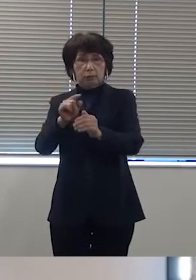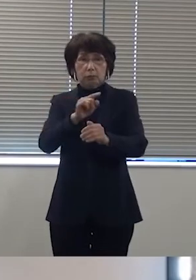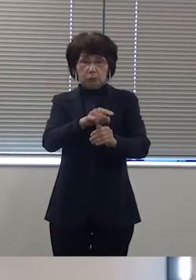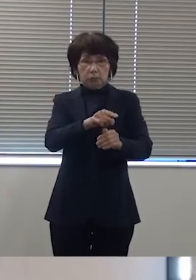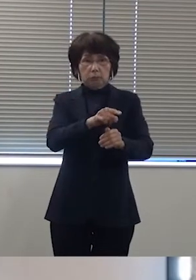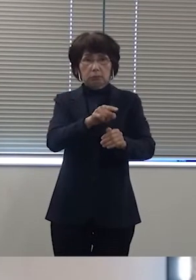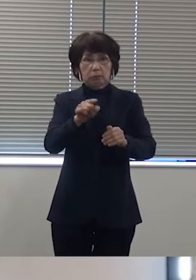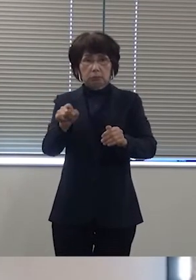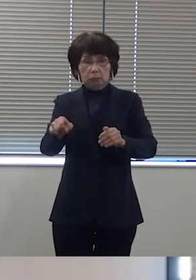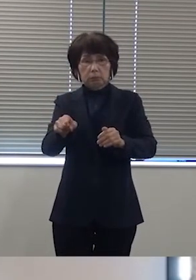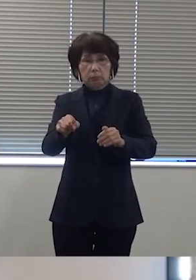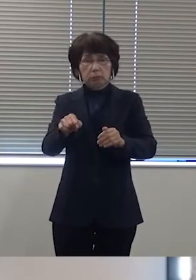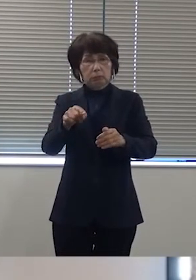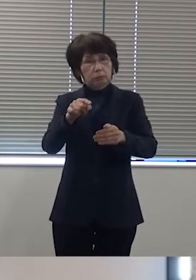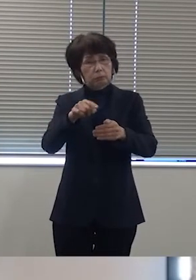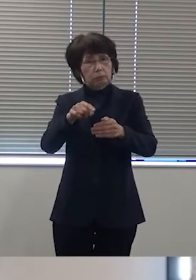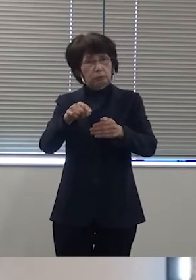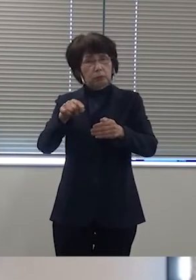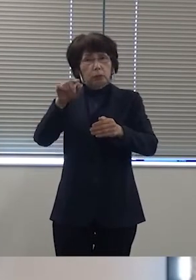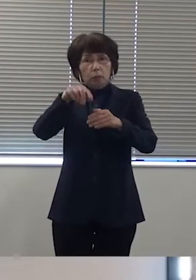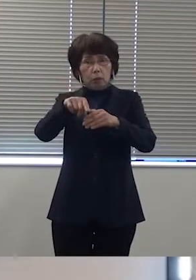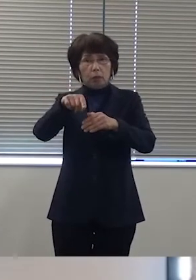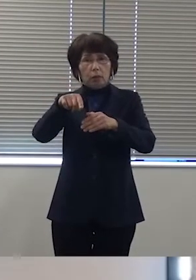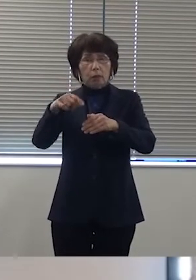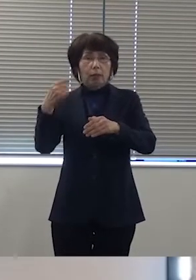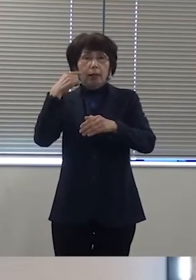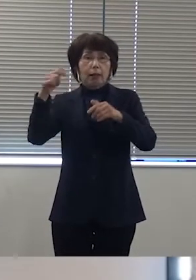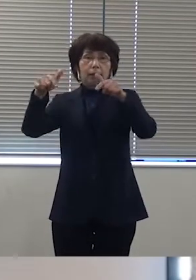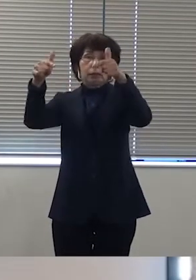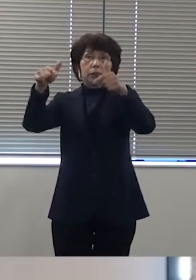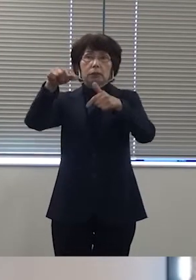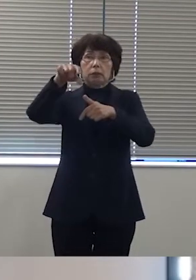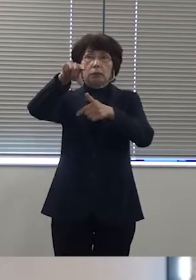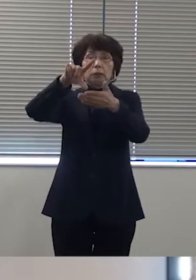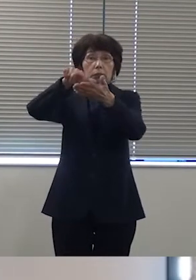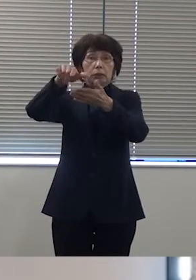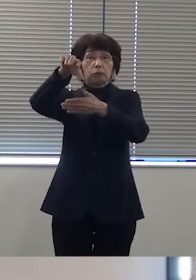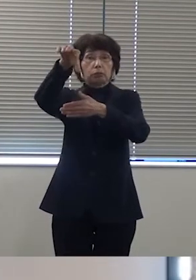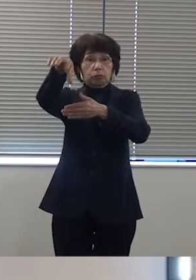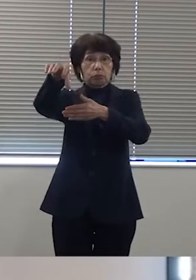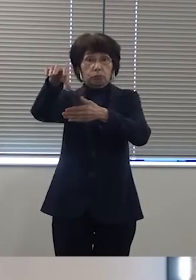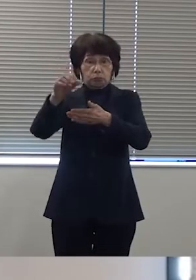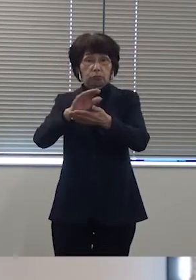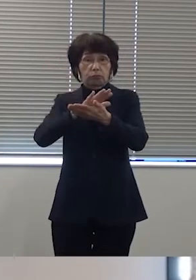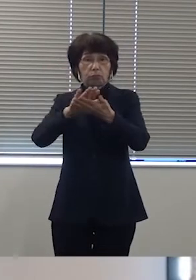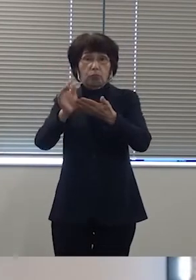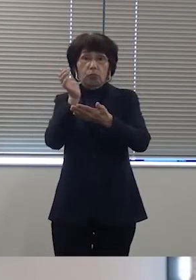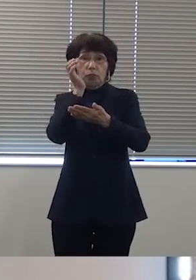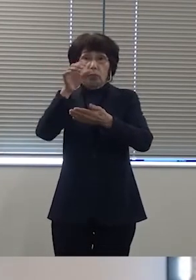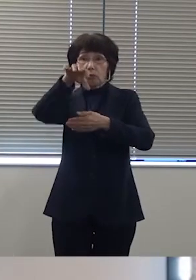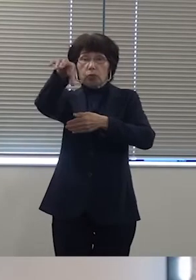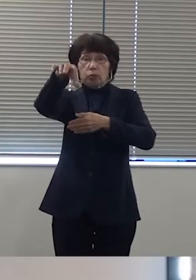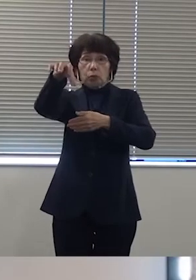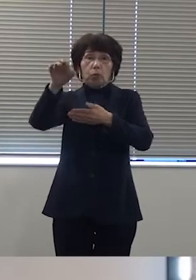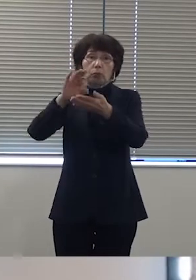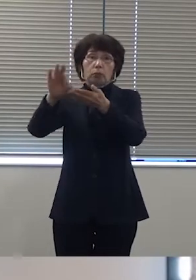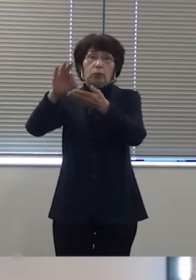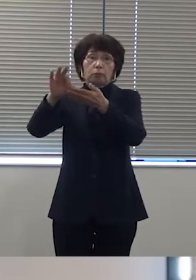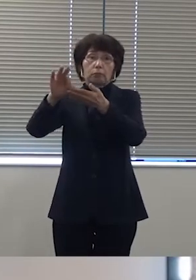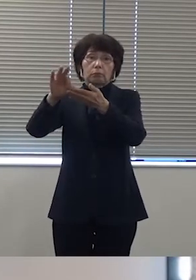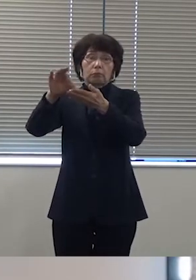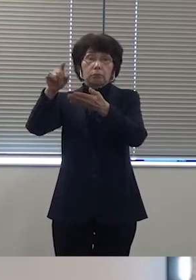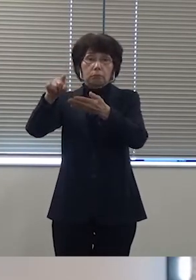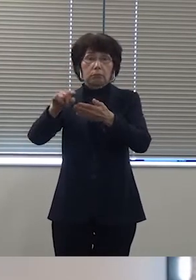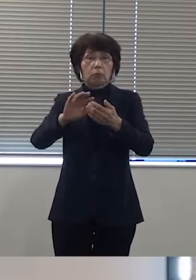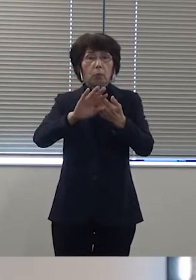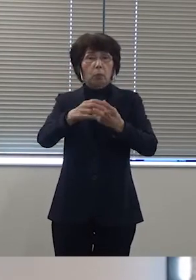浄水場を使うようになるかなと思いますが、そこを使うと、あと保健師が入ってきます。保健師が全国から、でその対応ということも